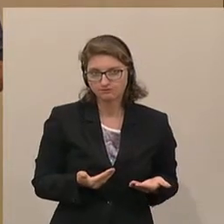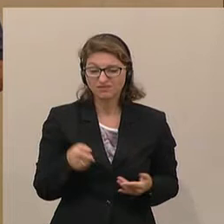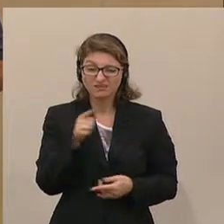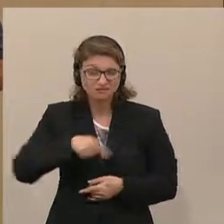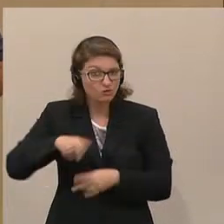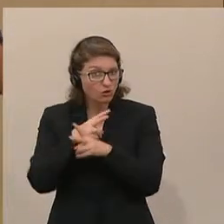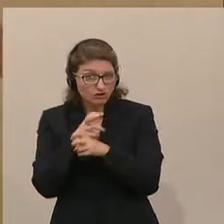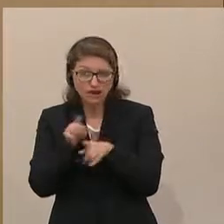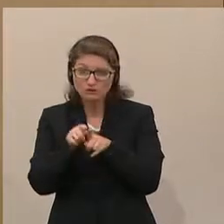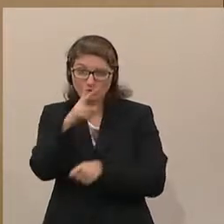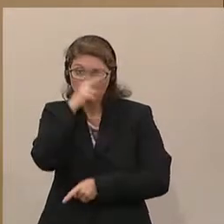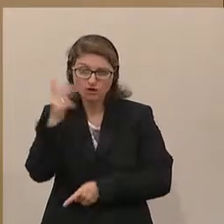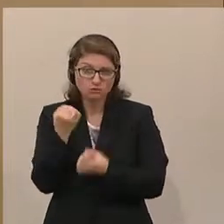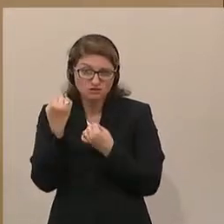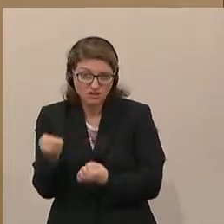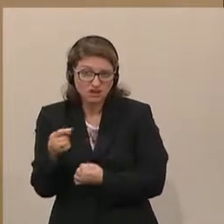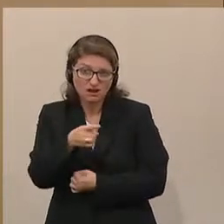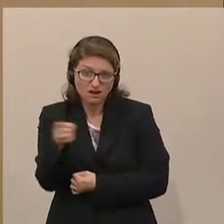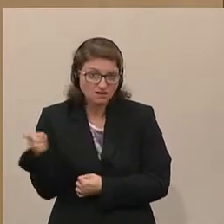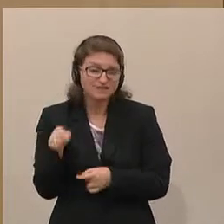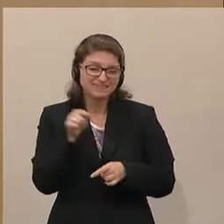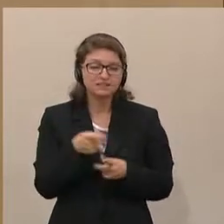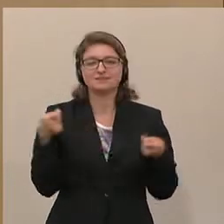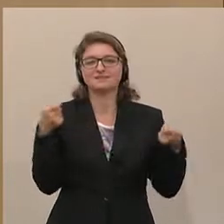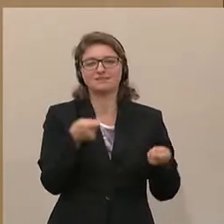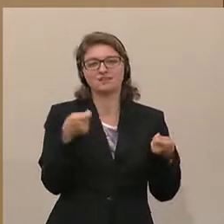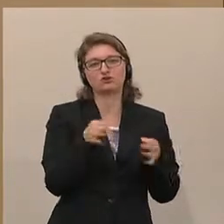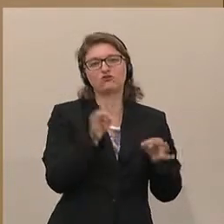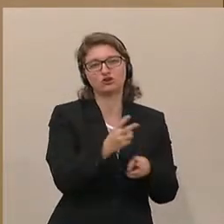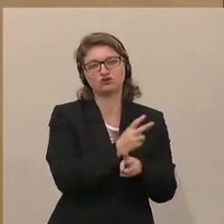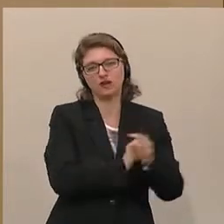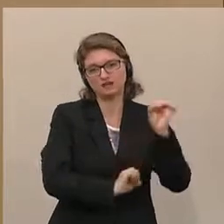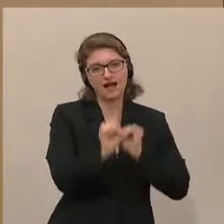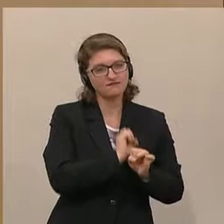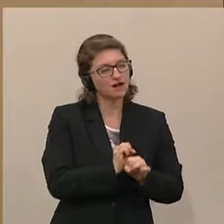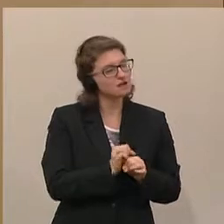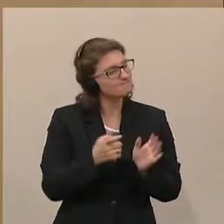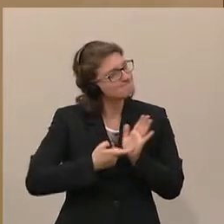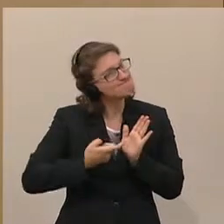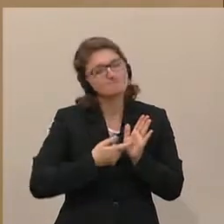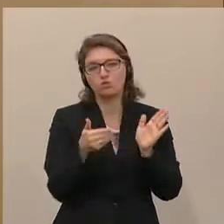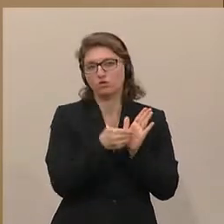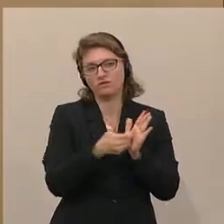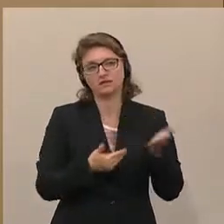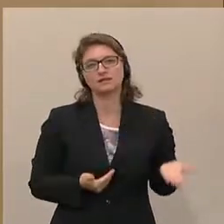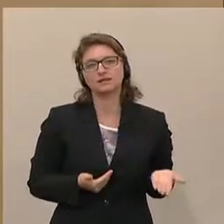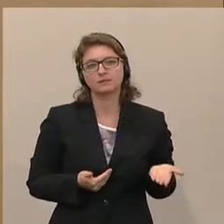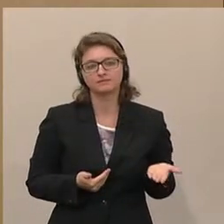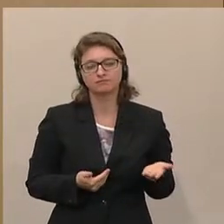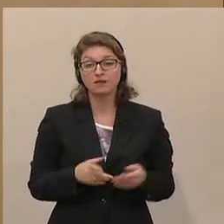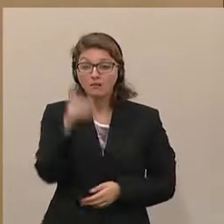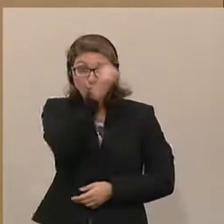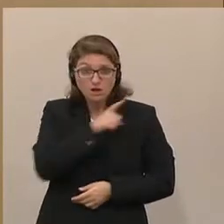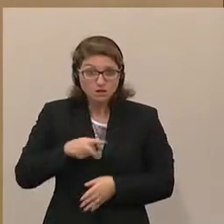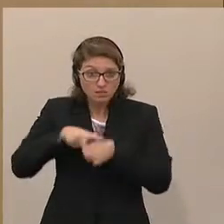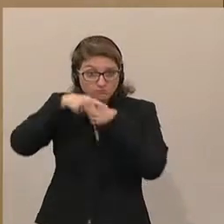der Bevölkerung sind diese Investitionen in die Staatsanwaltschaft absolut notwendig. Die berittene